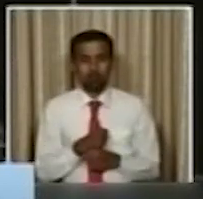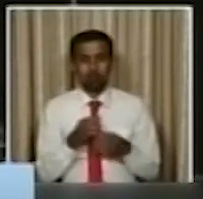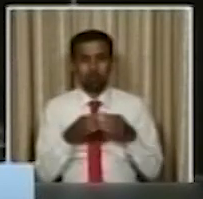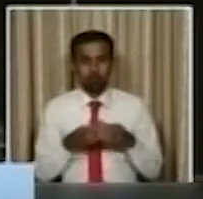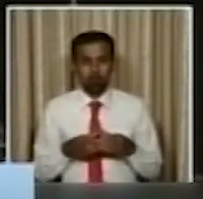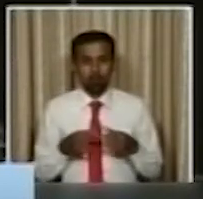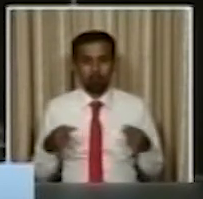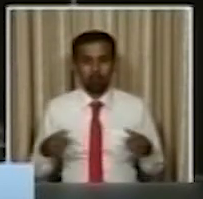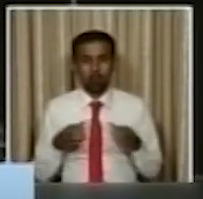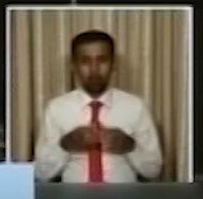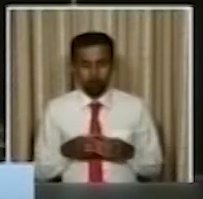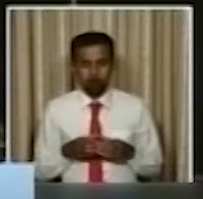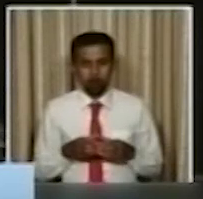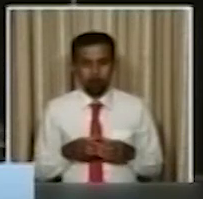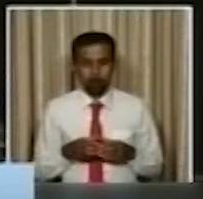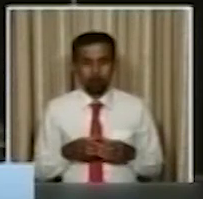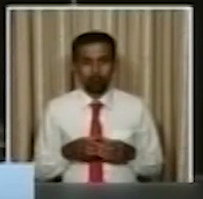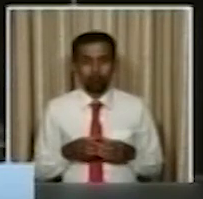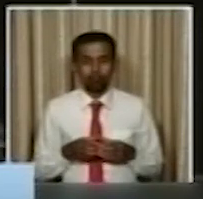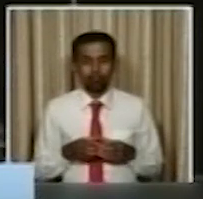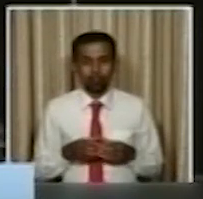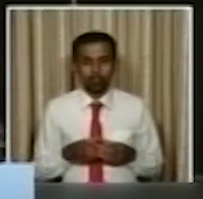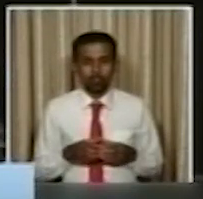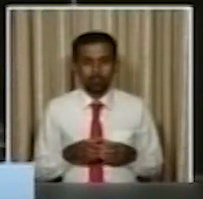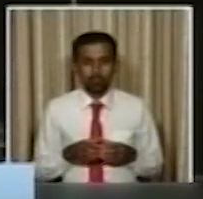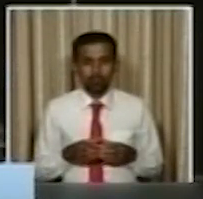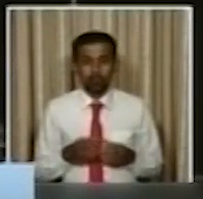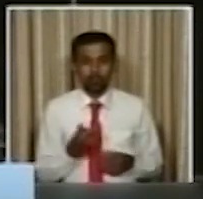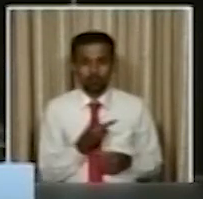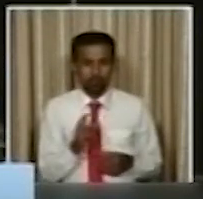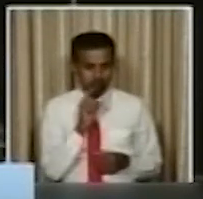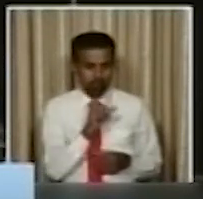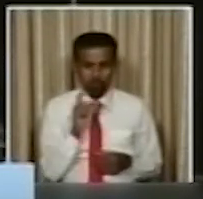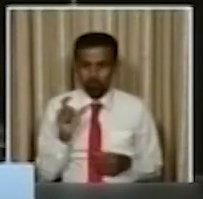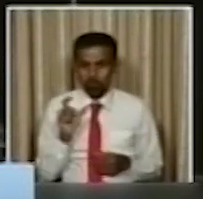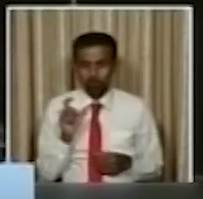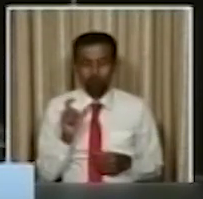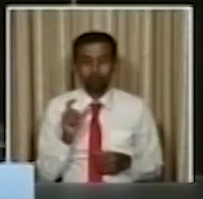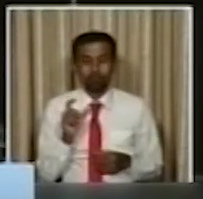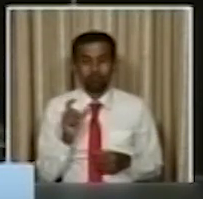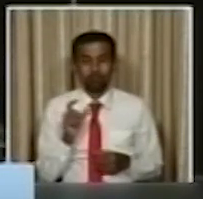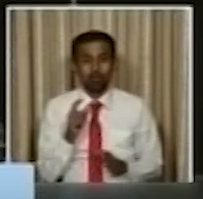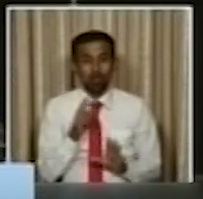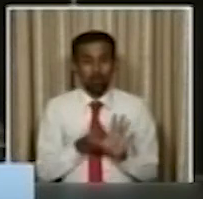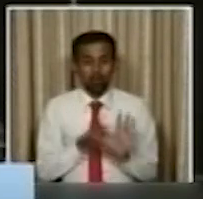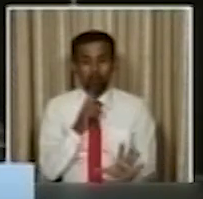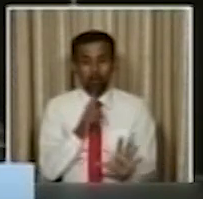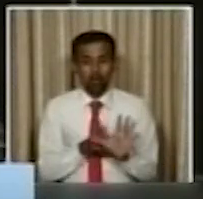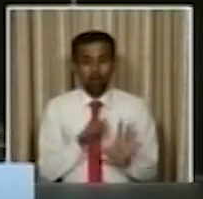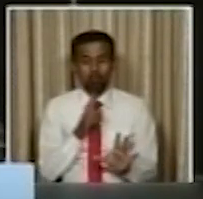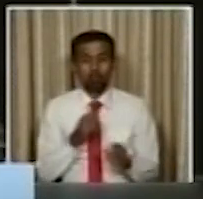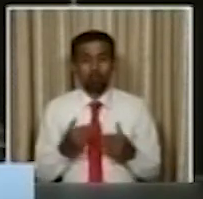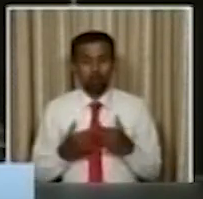பாராளுமன்ற உறுப்பினர்களுக்கான நிதி ஒதுக்கீடு என்பது இந்த காலம் காலமாக வருகின்ற ஒரு நிலைப்பாட்டிலே இருந்த அந்த விடயம் கூட